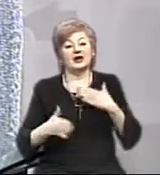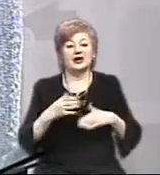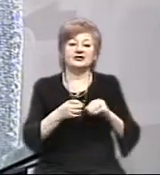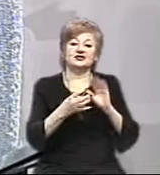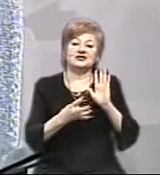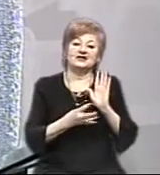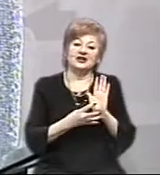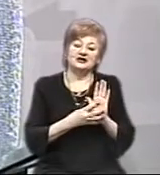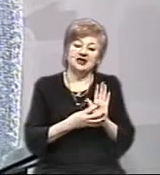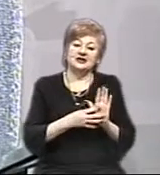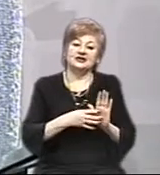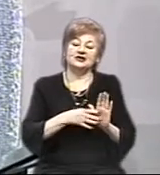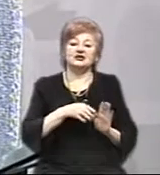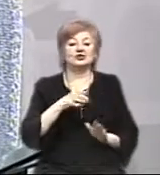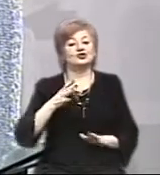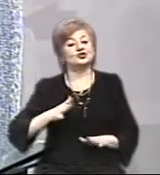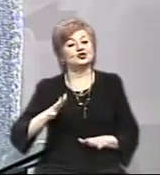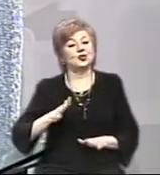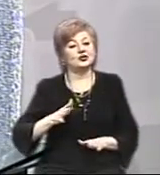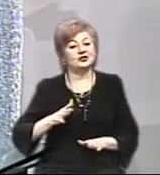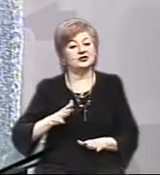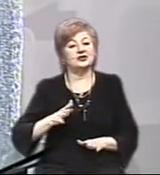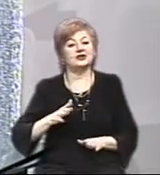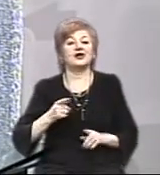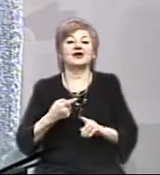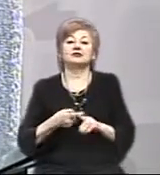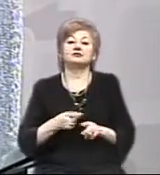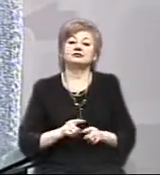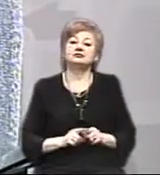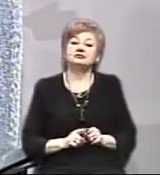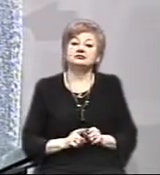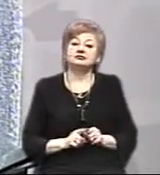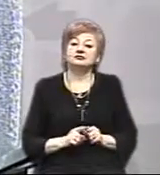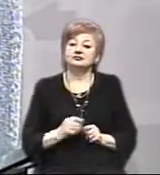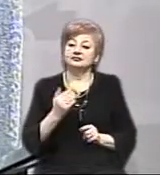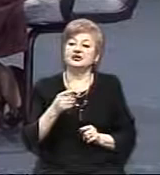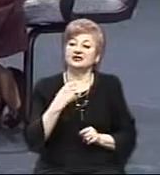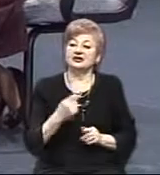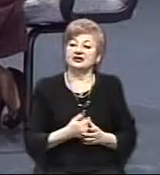ви чекаєте, може навіть розраховуєте, а може тільки мрієте. Настю.